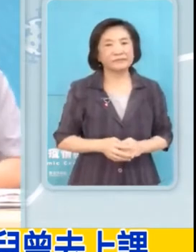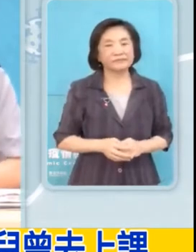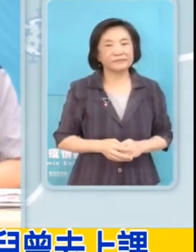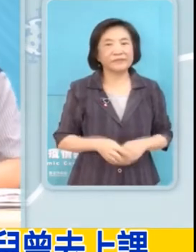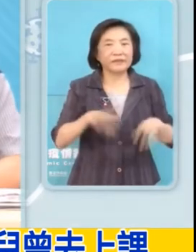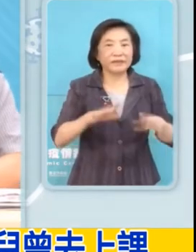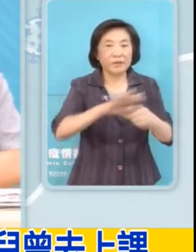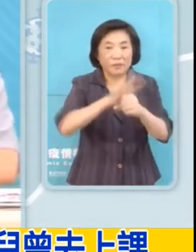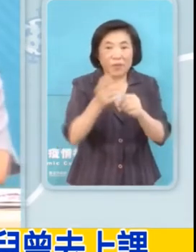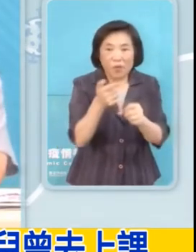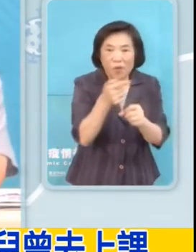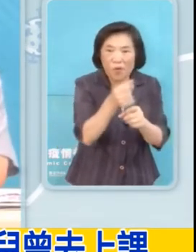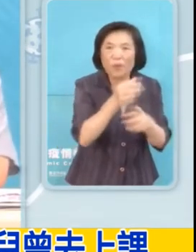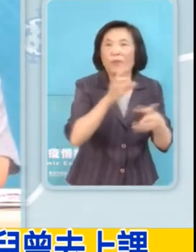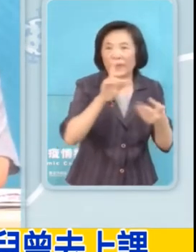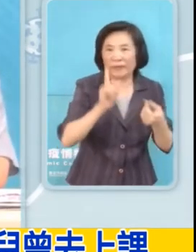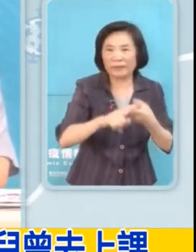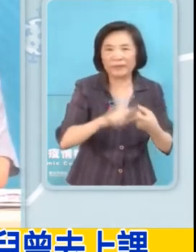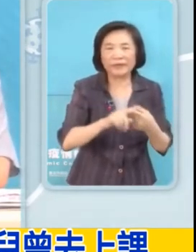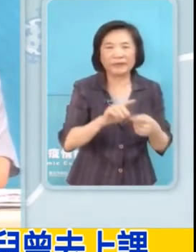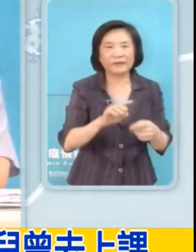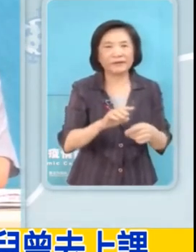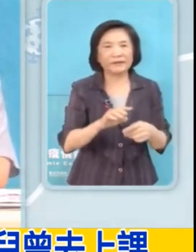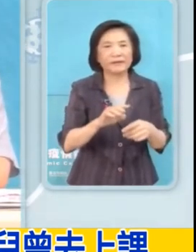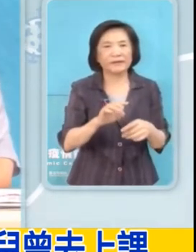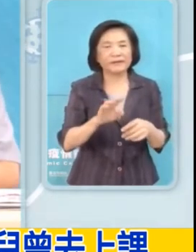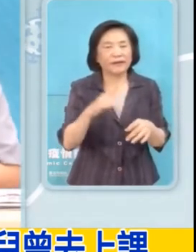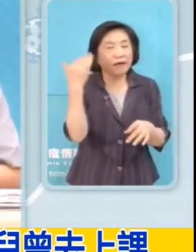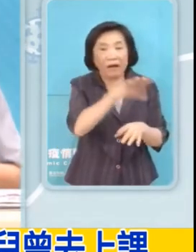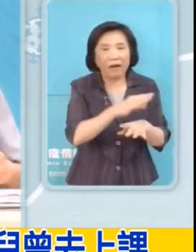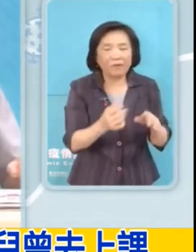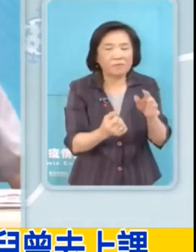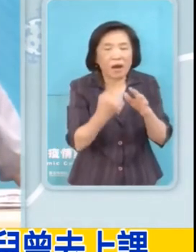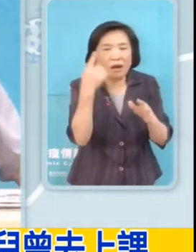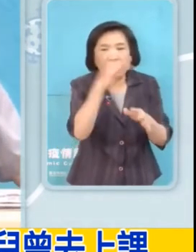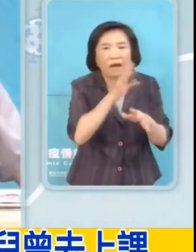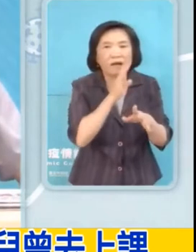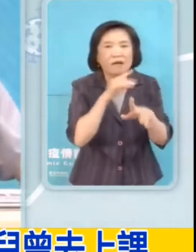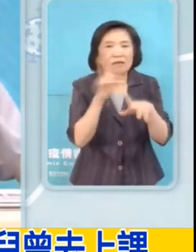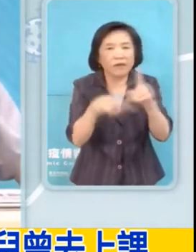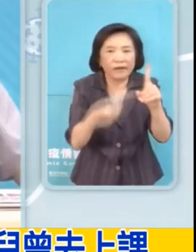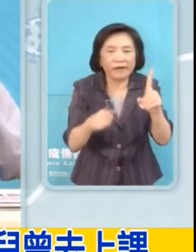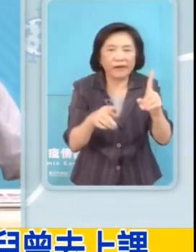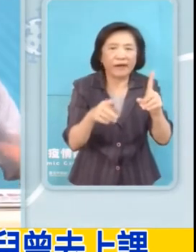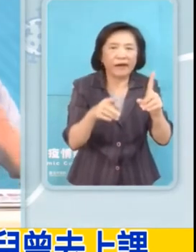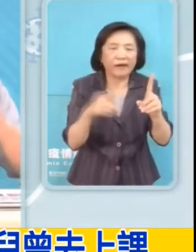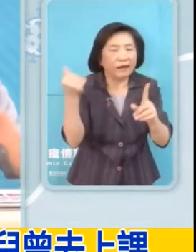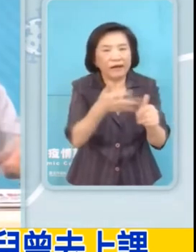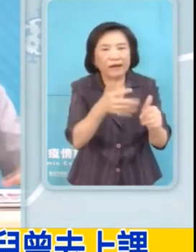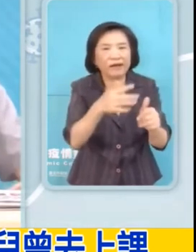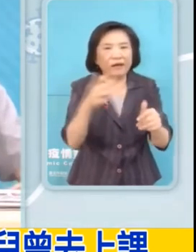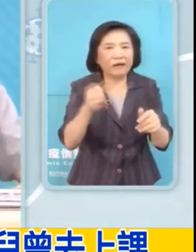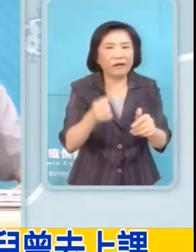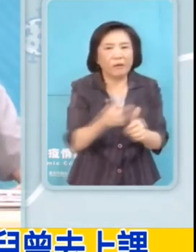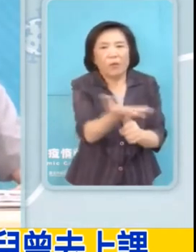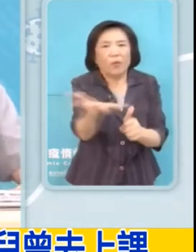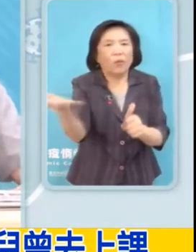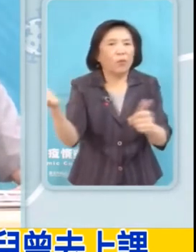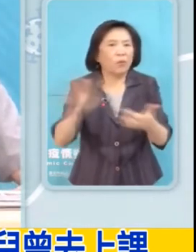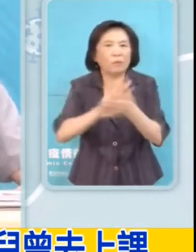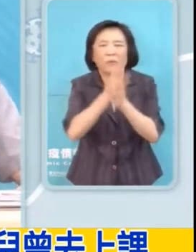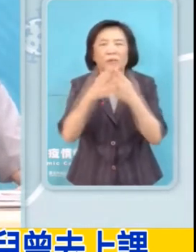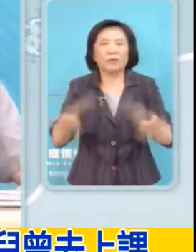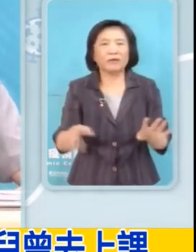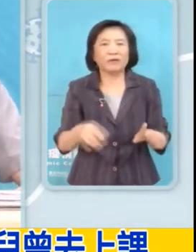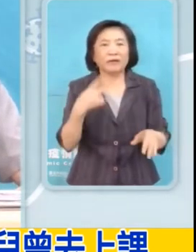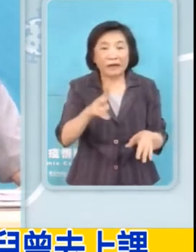虽然这疫情趋缓了但在常常一个变化，你知道就会变化很大。还有一点是这样的，